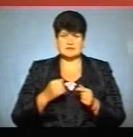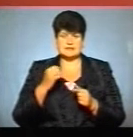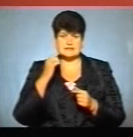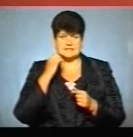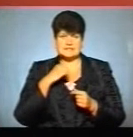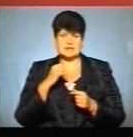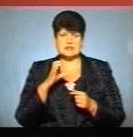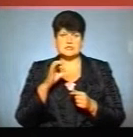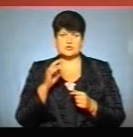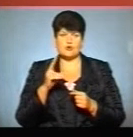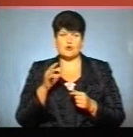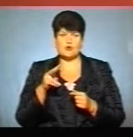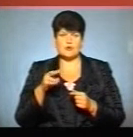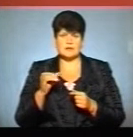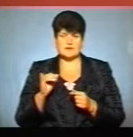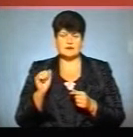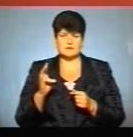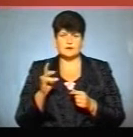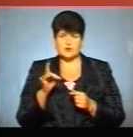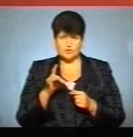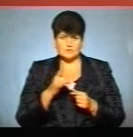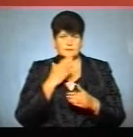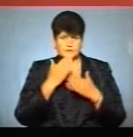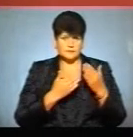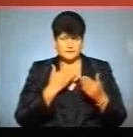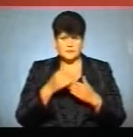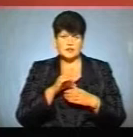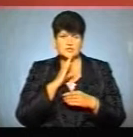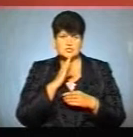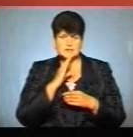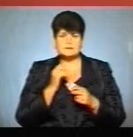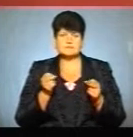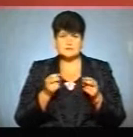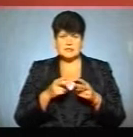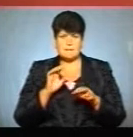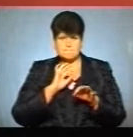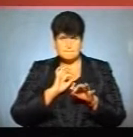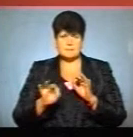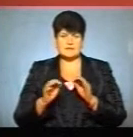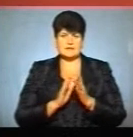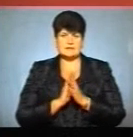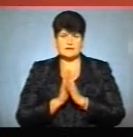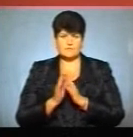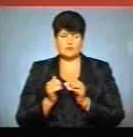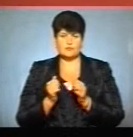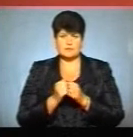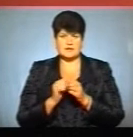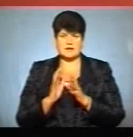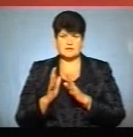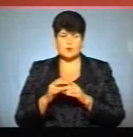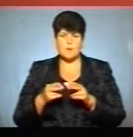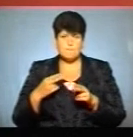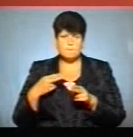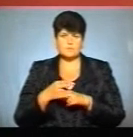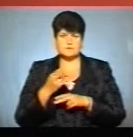Соколи Іванківського району. В результаті допиту правоохоронців встановили, що жінка навмисно підпалила траву біля лісу з метою помститися